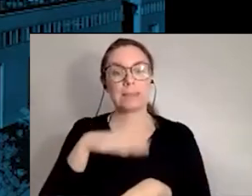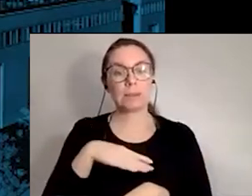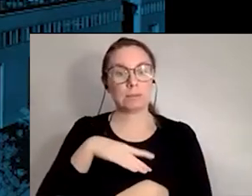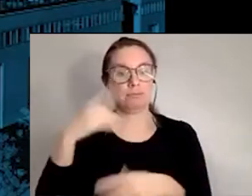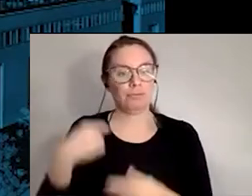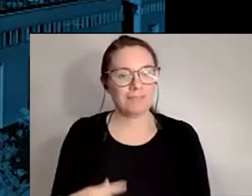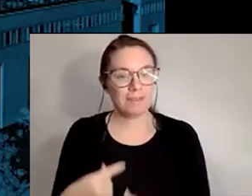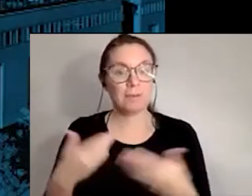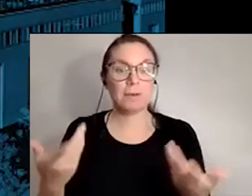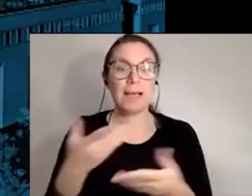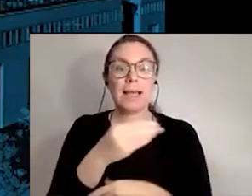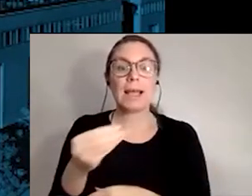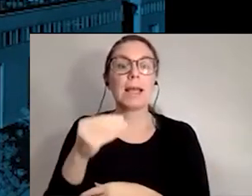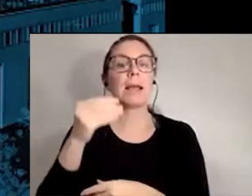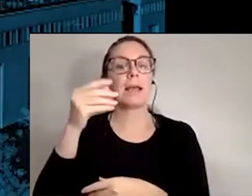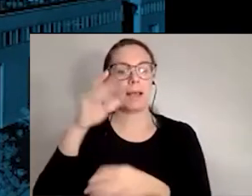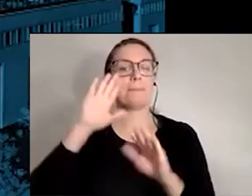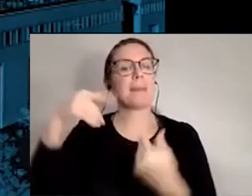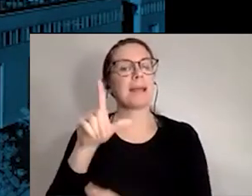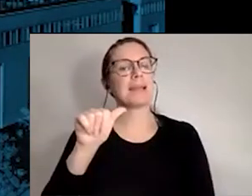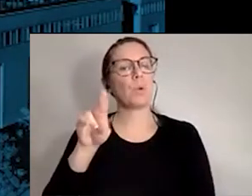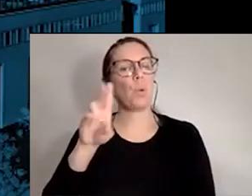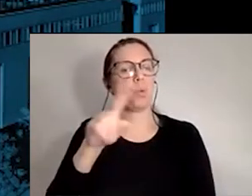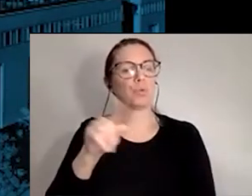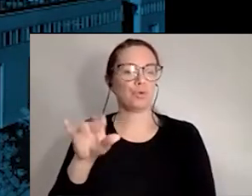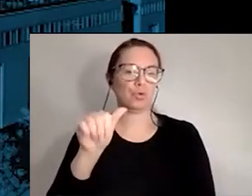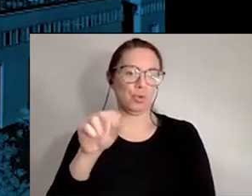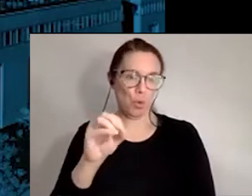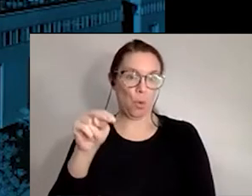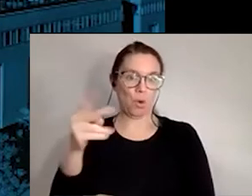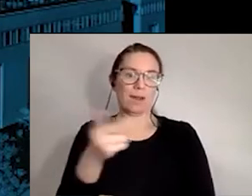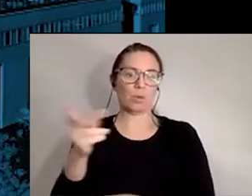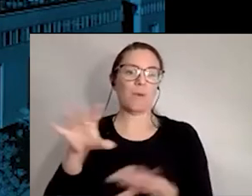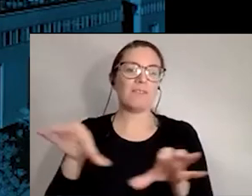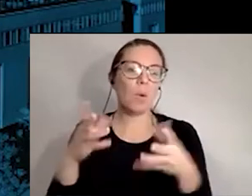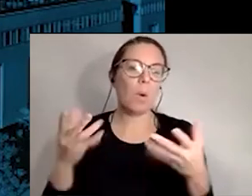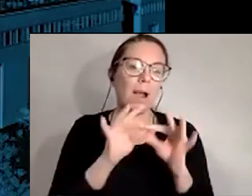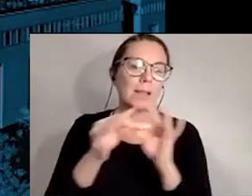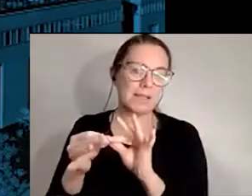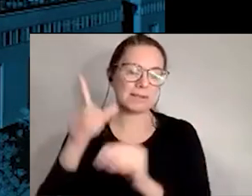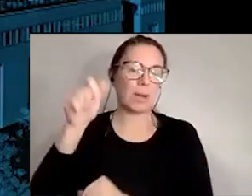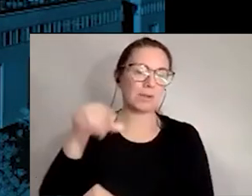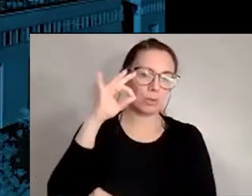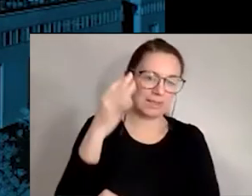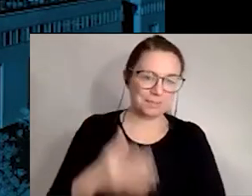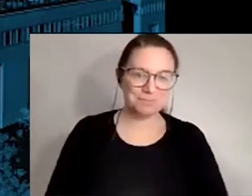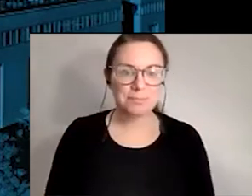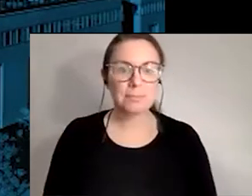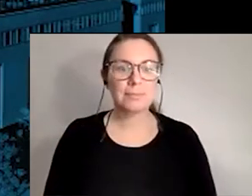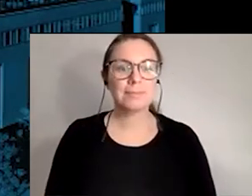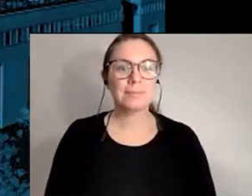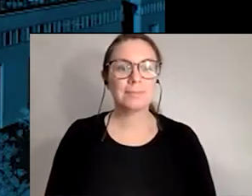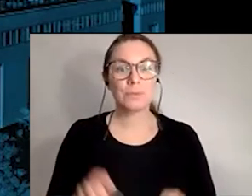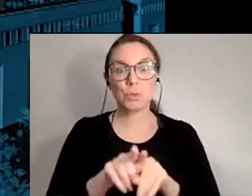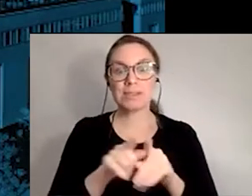Bujol et Mme Marie Lauzon, qui effectuent l'interprétation professionnelle en langue des signes québécoise. Je